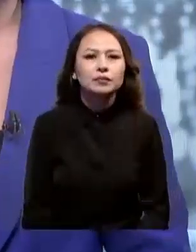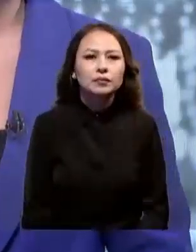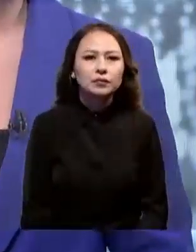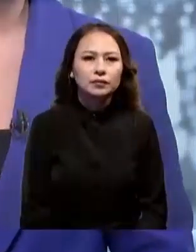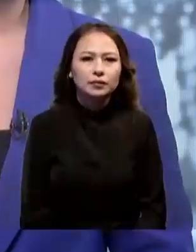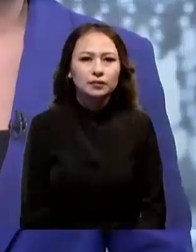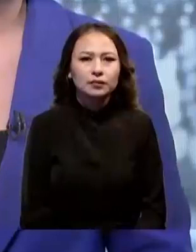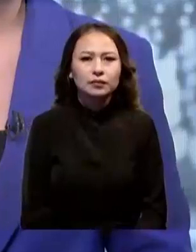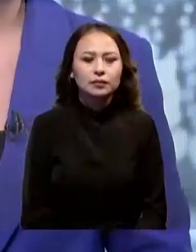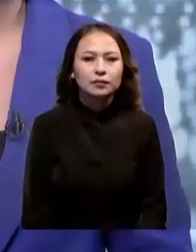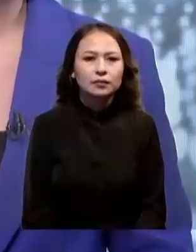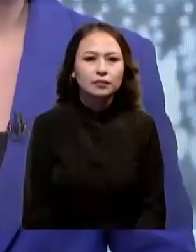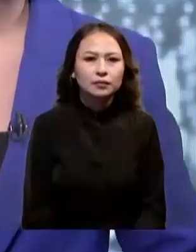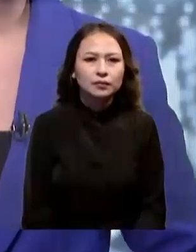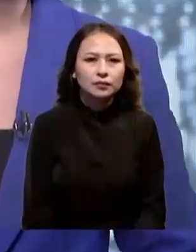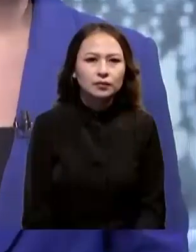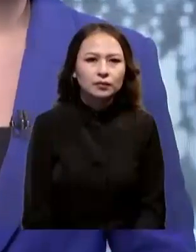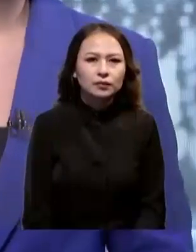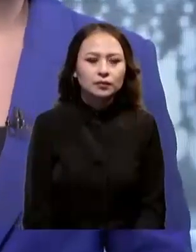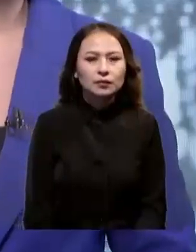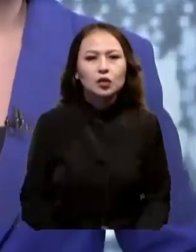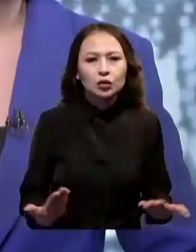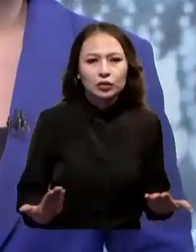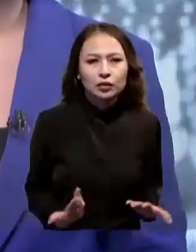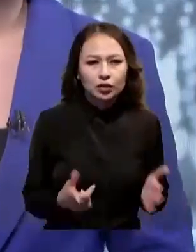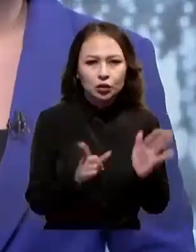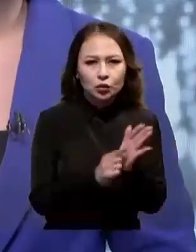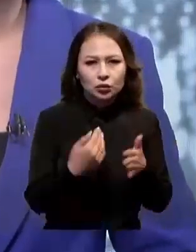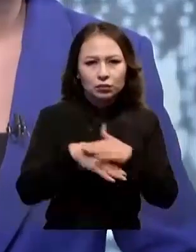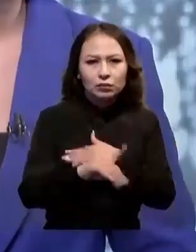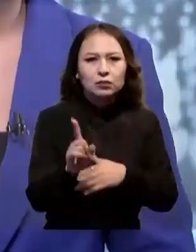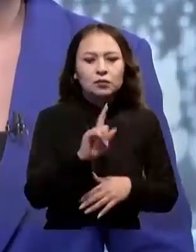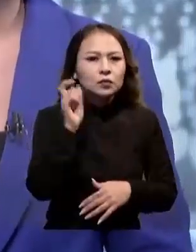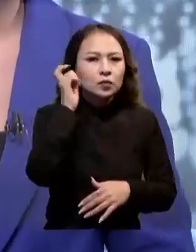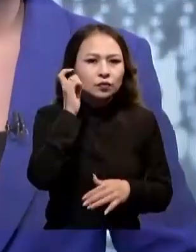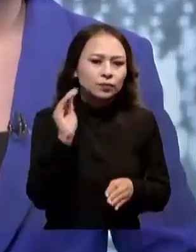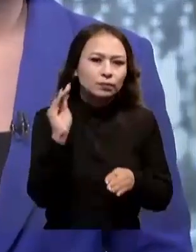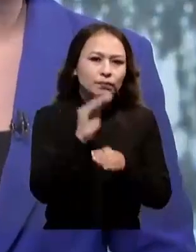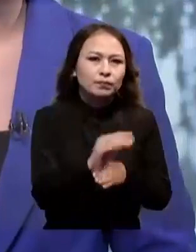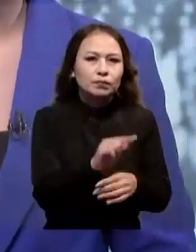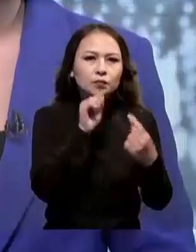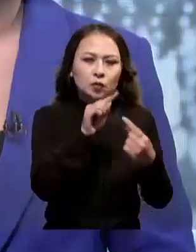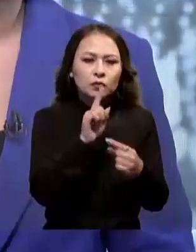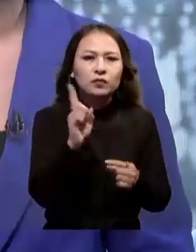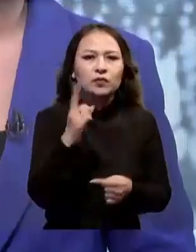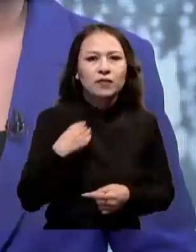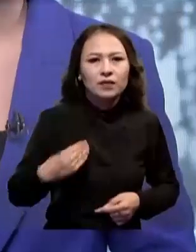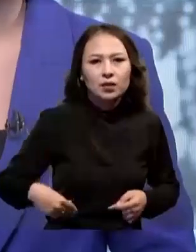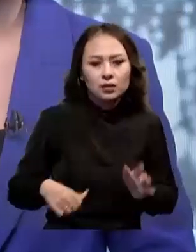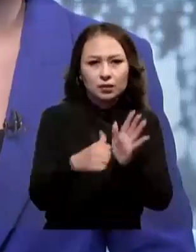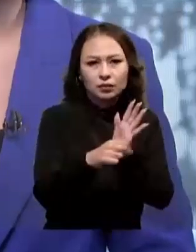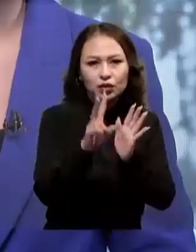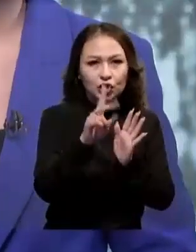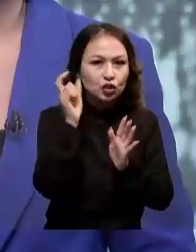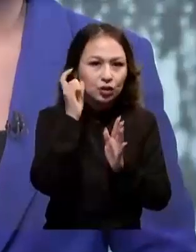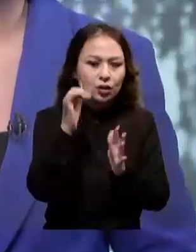Жұлдыз Атагелдиева айтады. Алия, тұрғындар зейнетке шығу жасын ұлғайту реформасына қарсы. Қазір Францияда ол 68